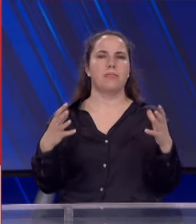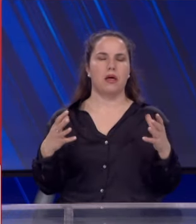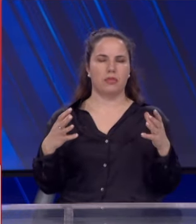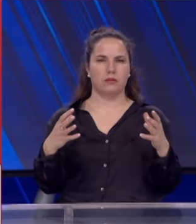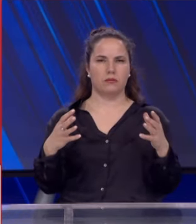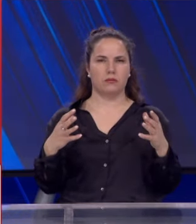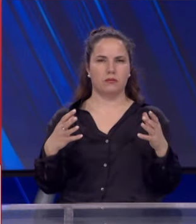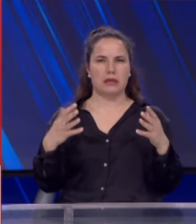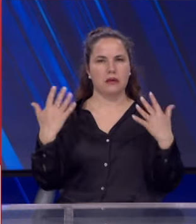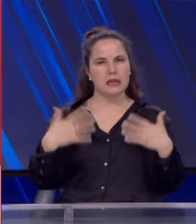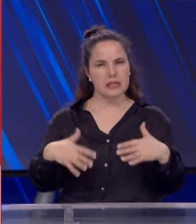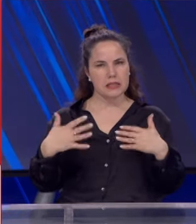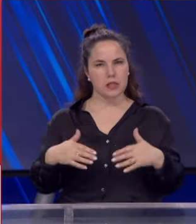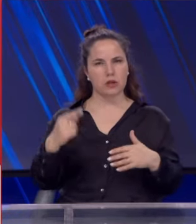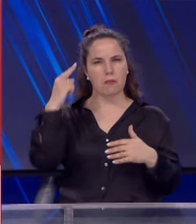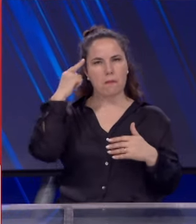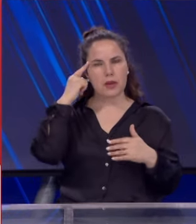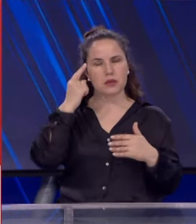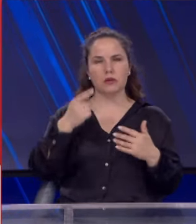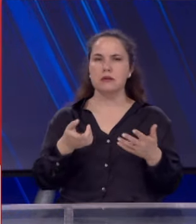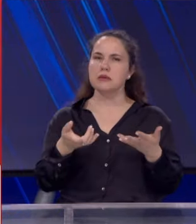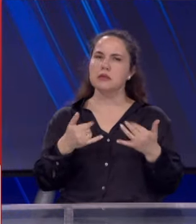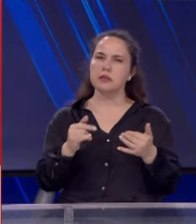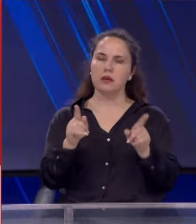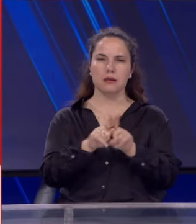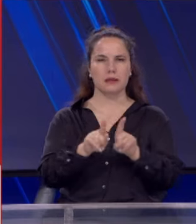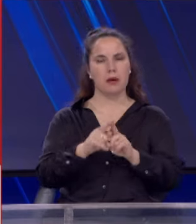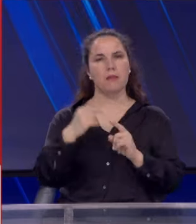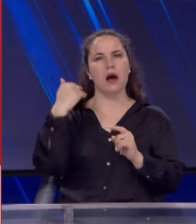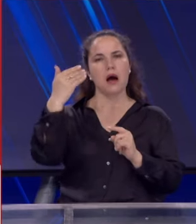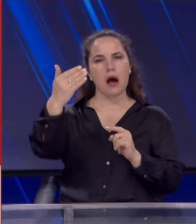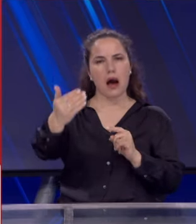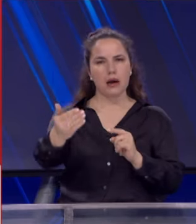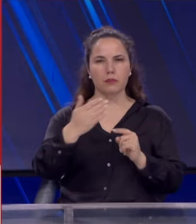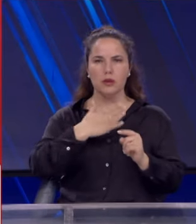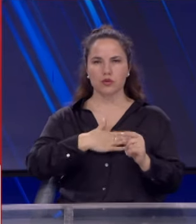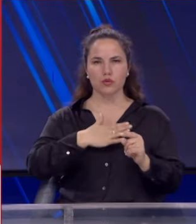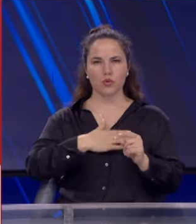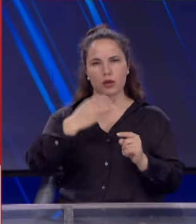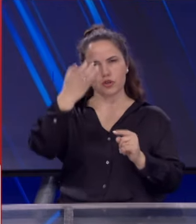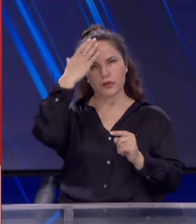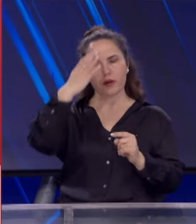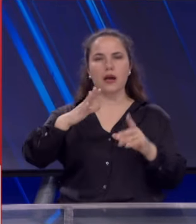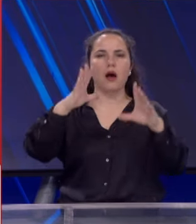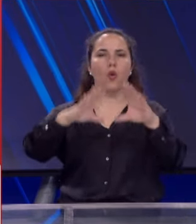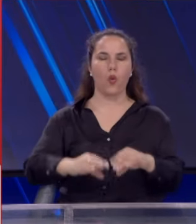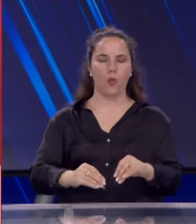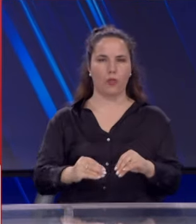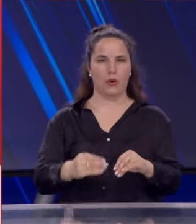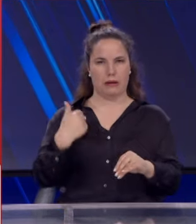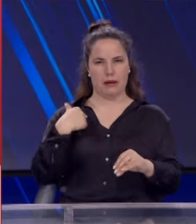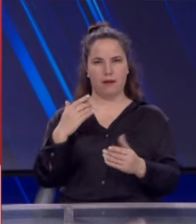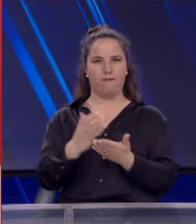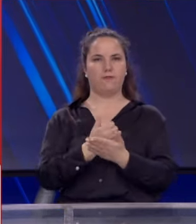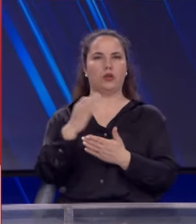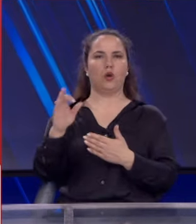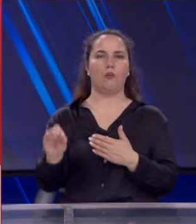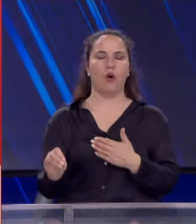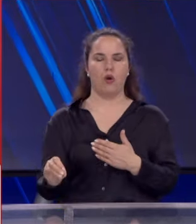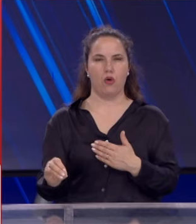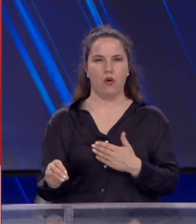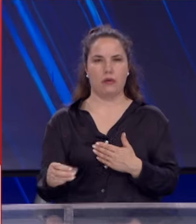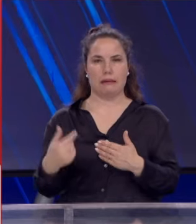madh dhe të kudogjendshëm për këtë sistem. Ndaj furia sulmeve që